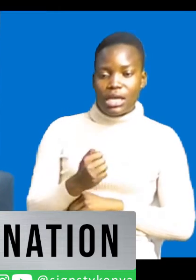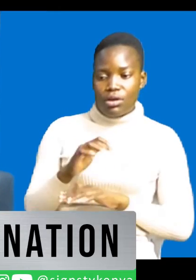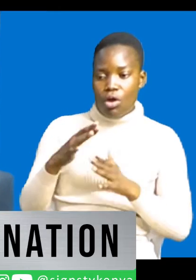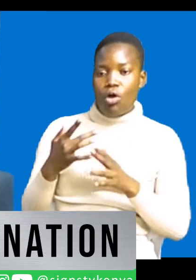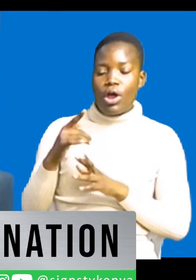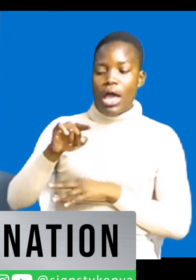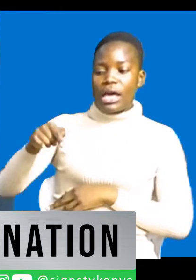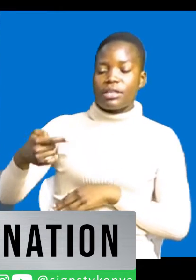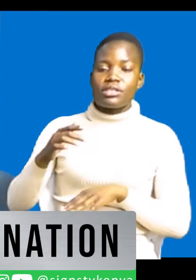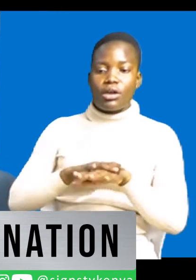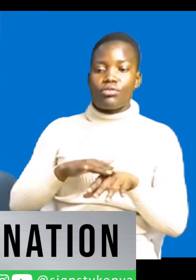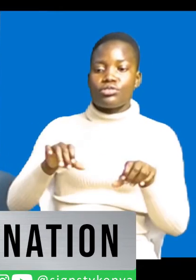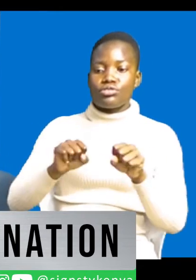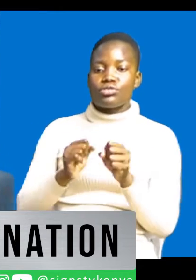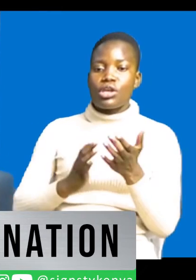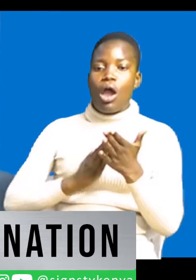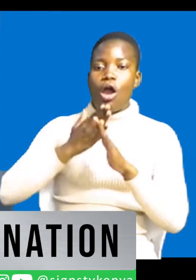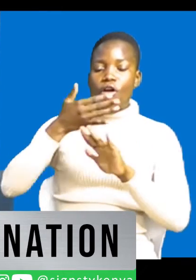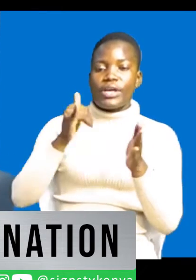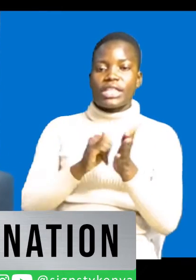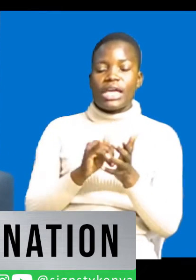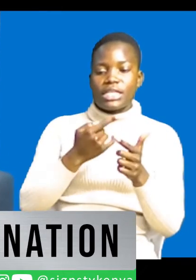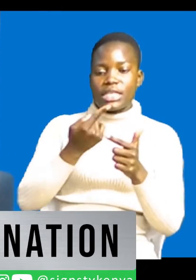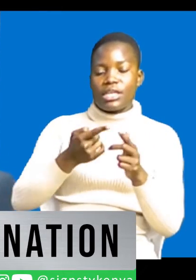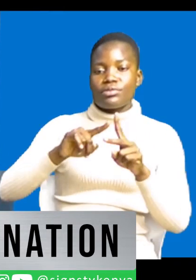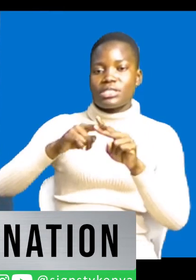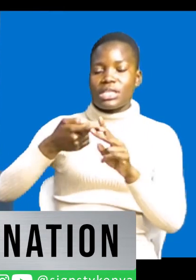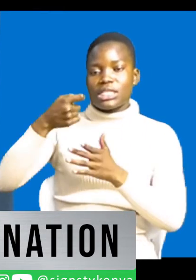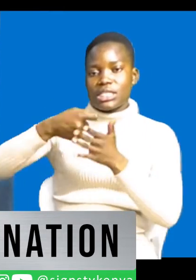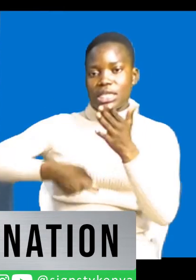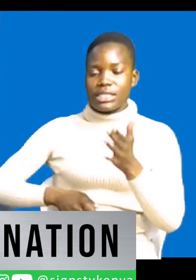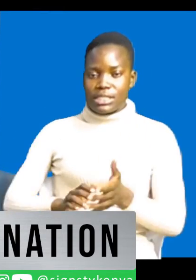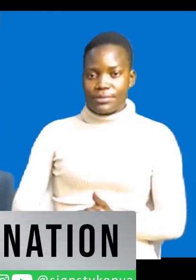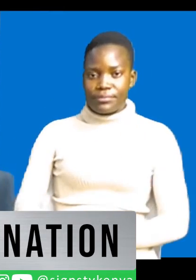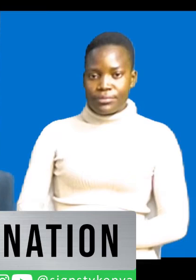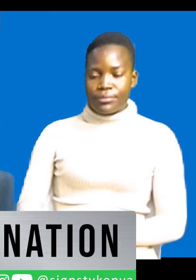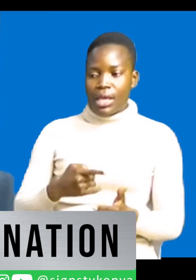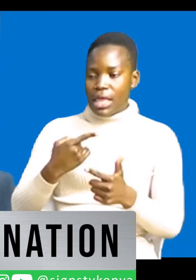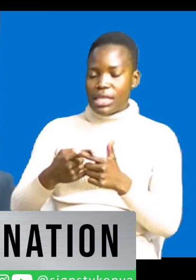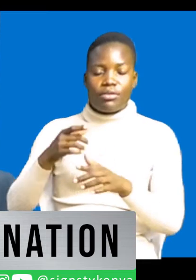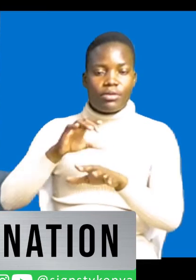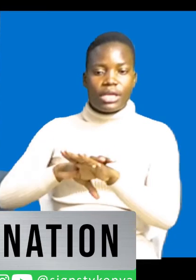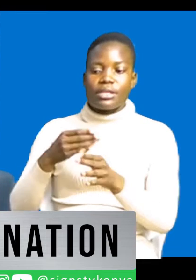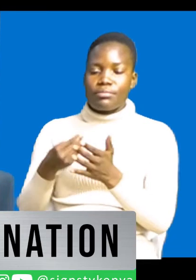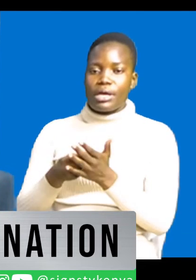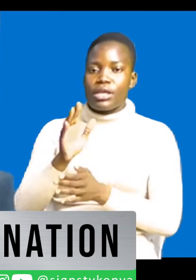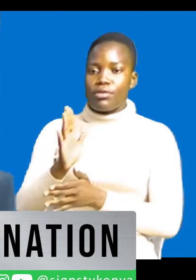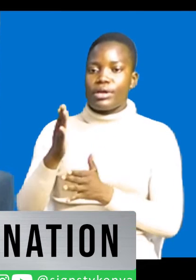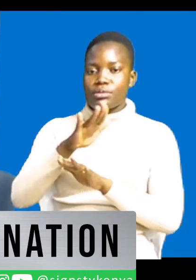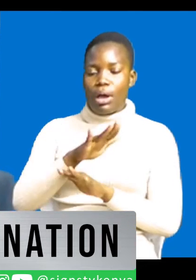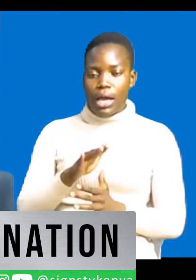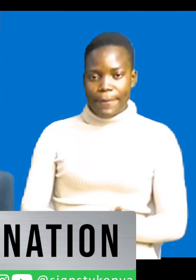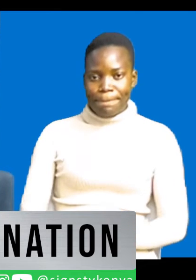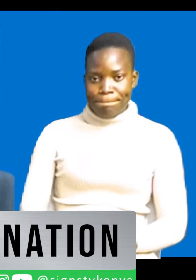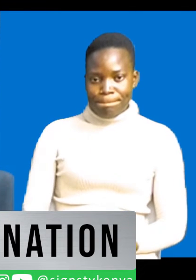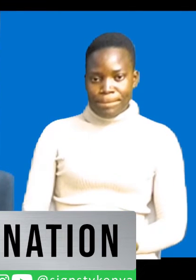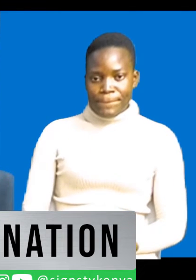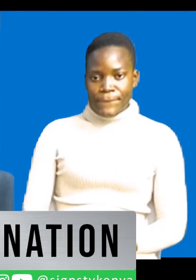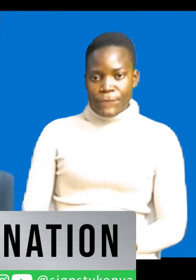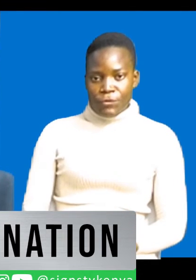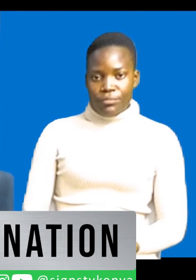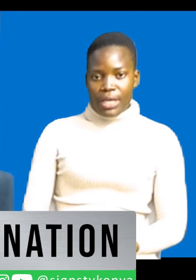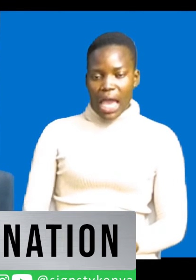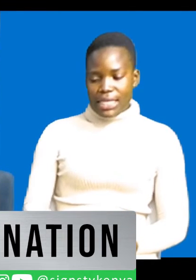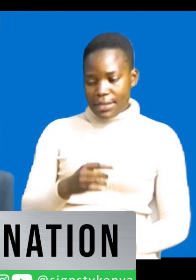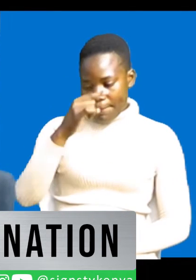ni kiatu mzuri kupita hapa, sasa tunaanza kupiga taxes. Please. And we will recover your monies. Tumejipata kubaya juu ya